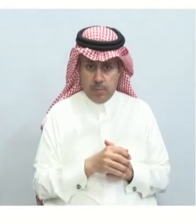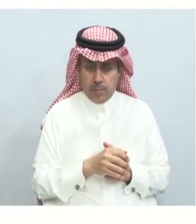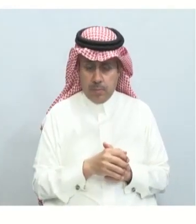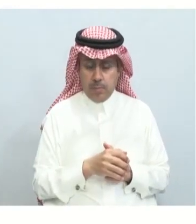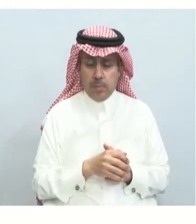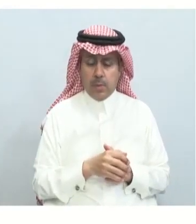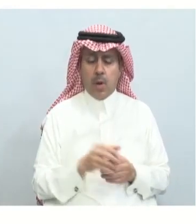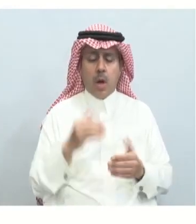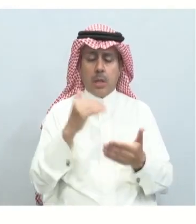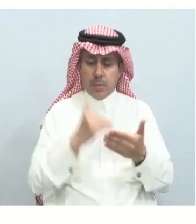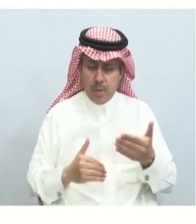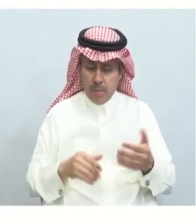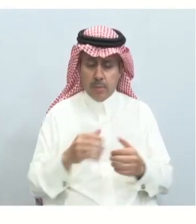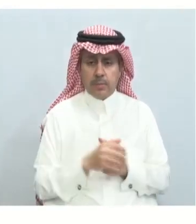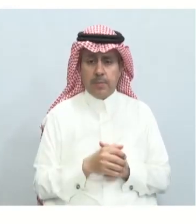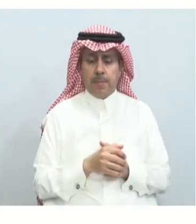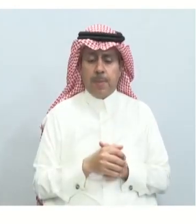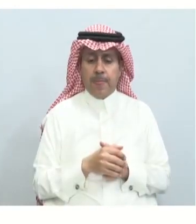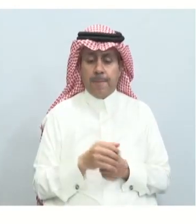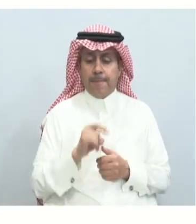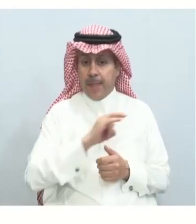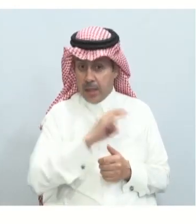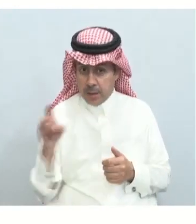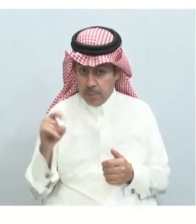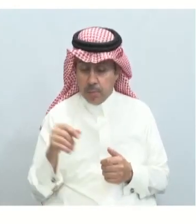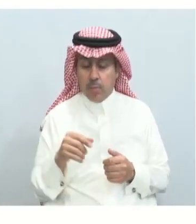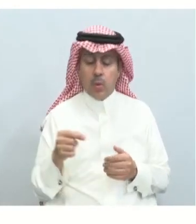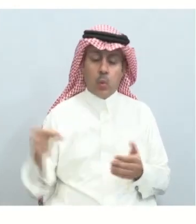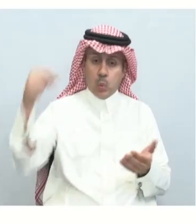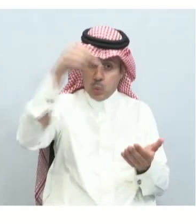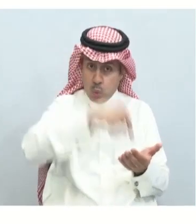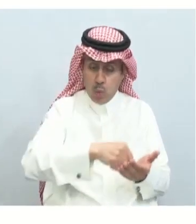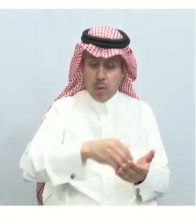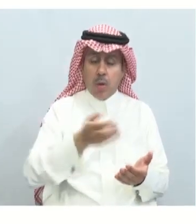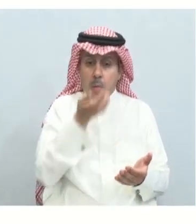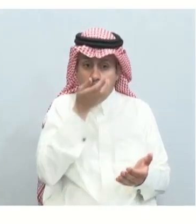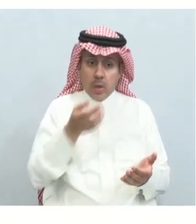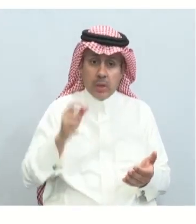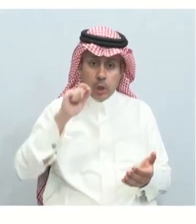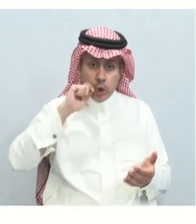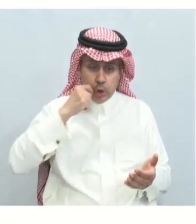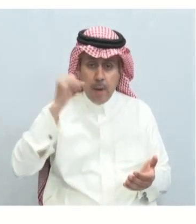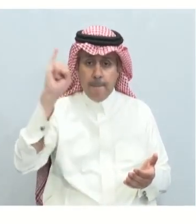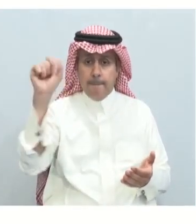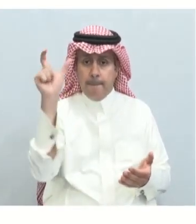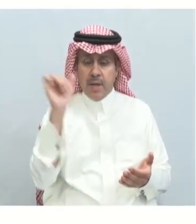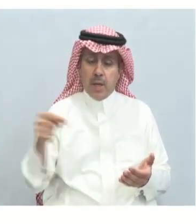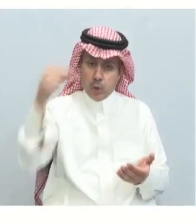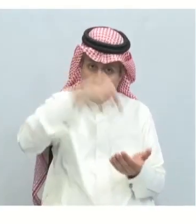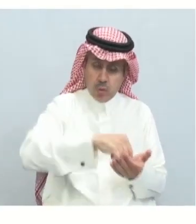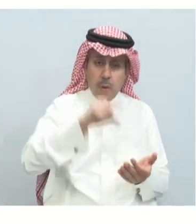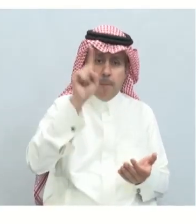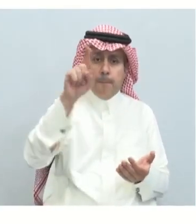عقيمه عديده ومنها عدم وصول الحيوان المنوي الى البويضه ويكون الاشكال هنا اما بسبب